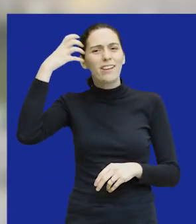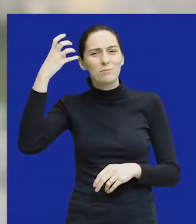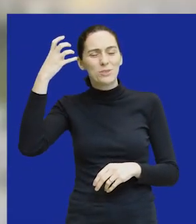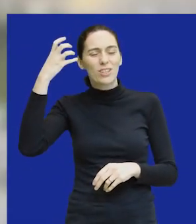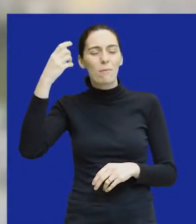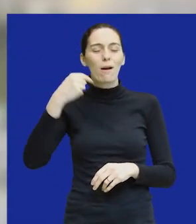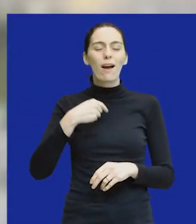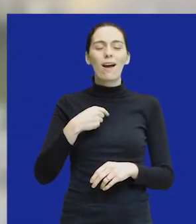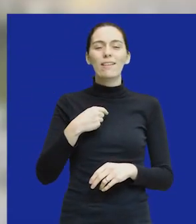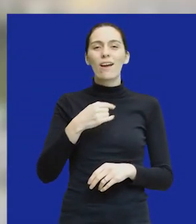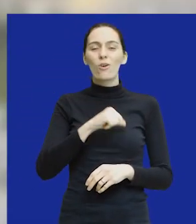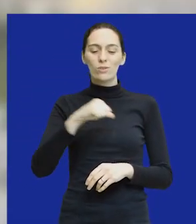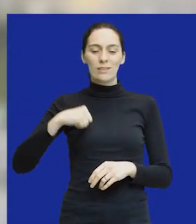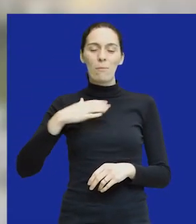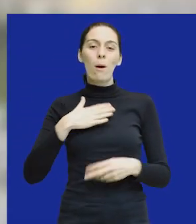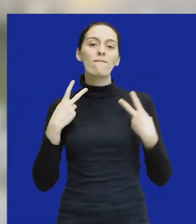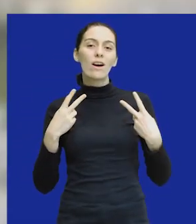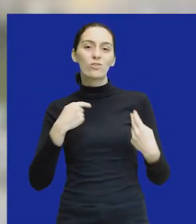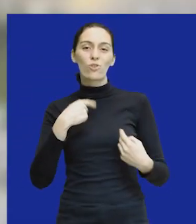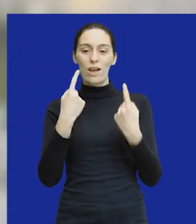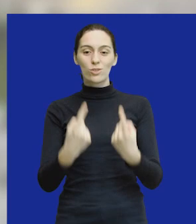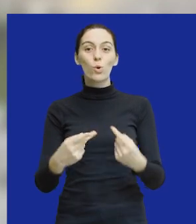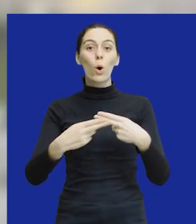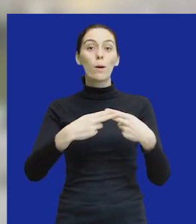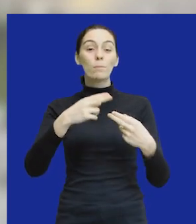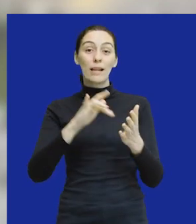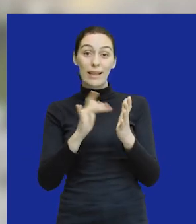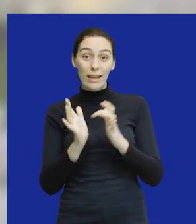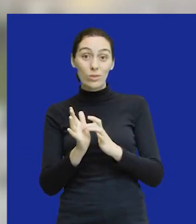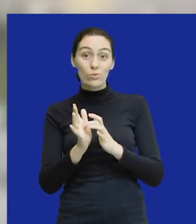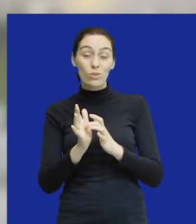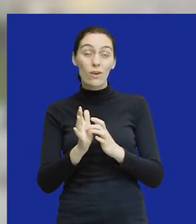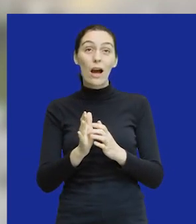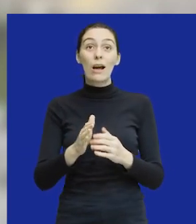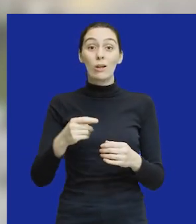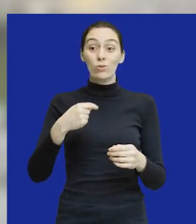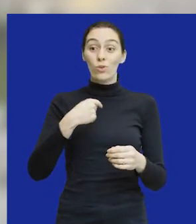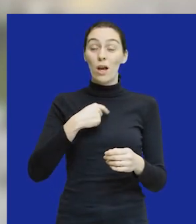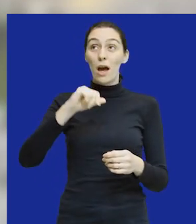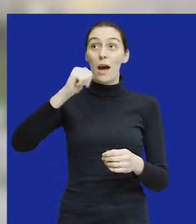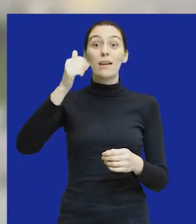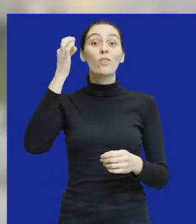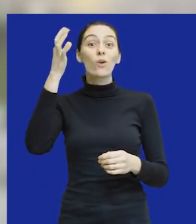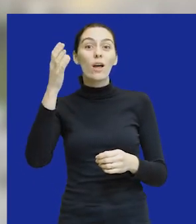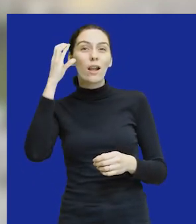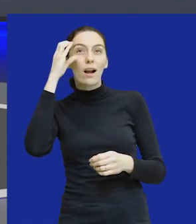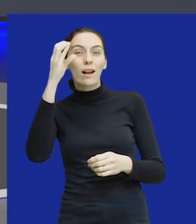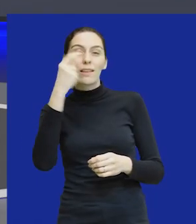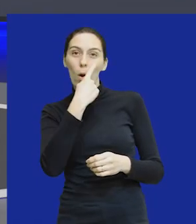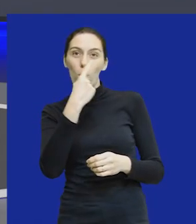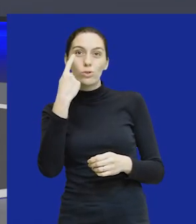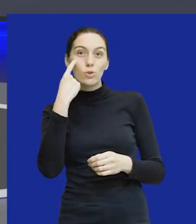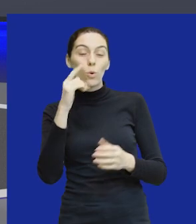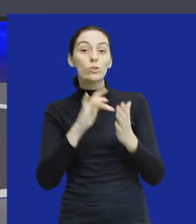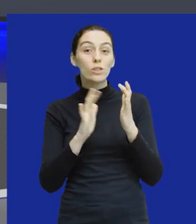o tome kako stojim pred Isusom i kako ću jednog dana ga gledati oči u oči i kakav će to susret biti, kao što